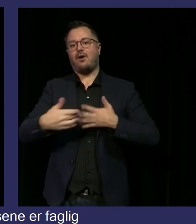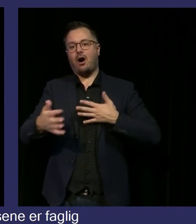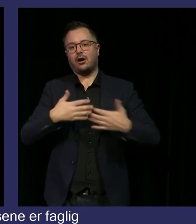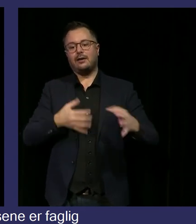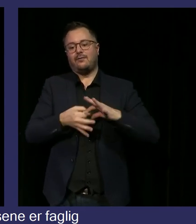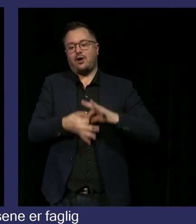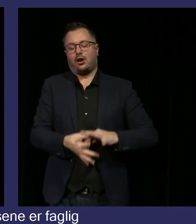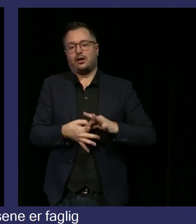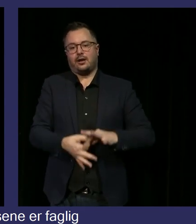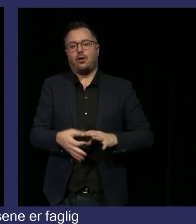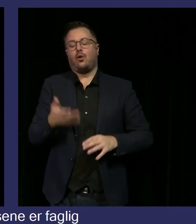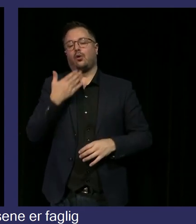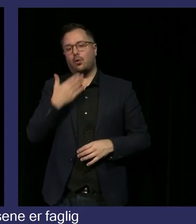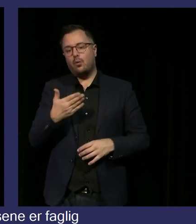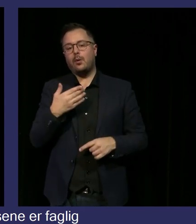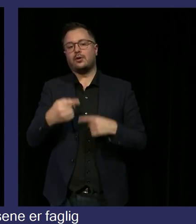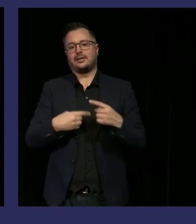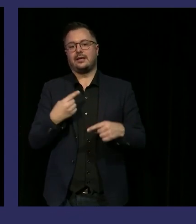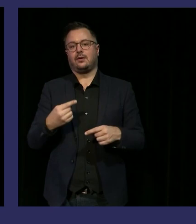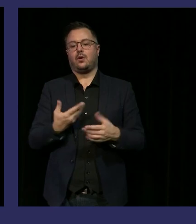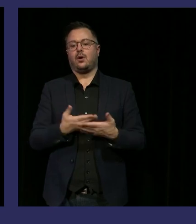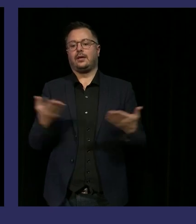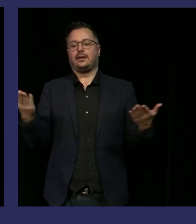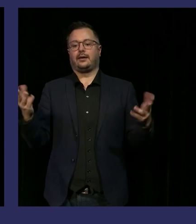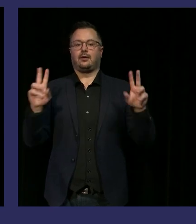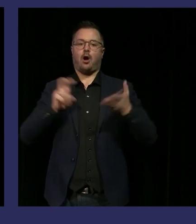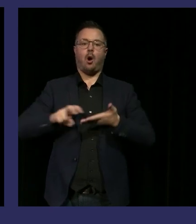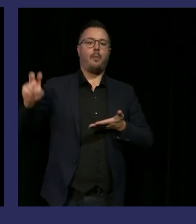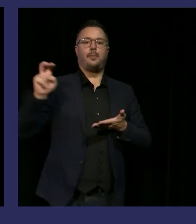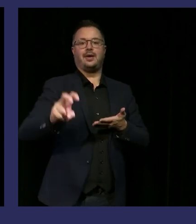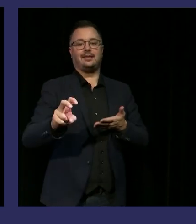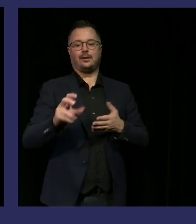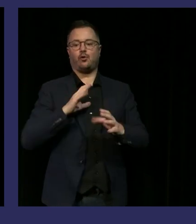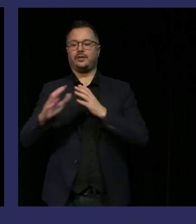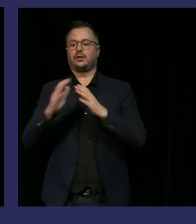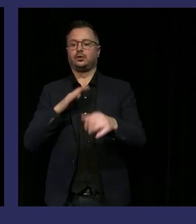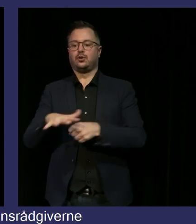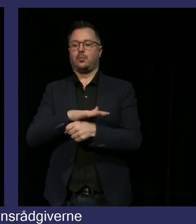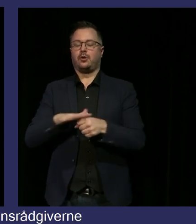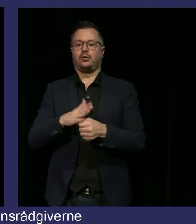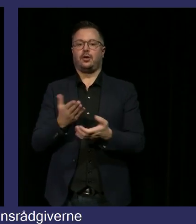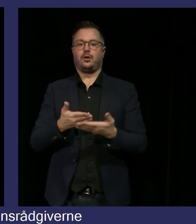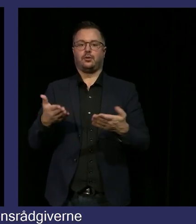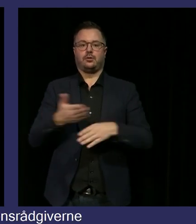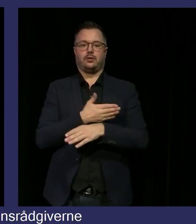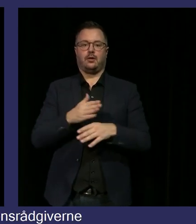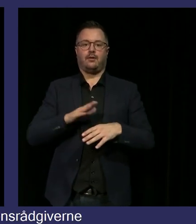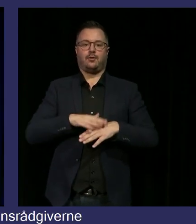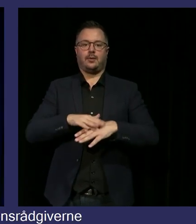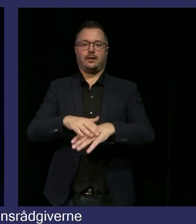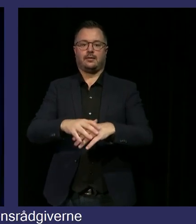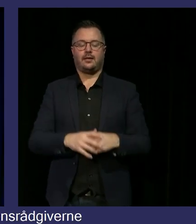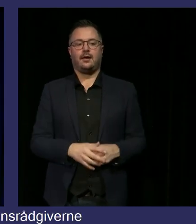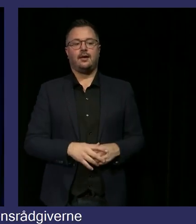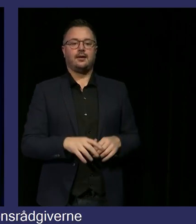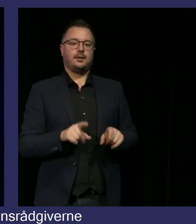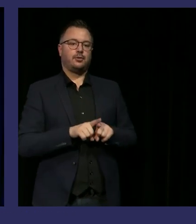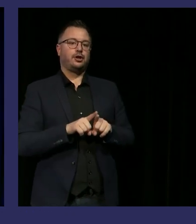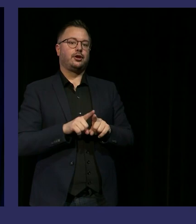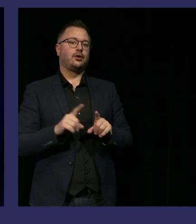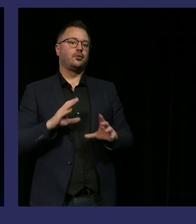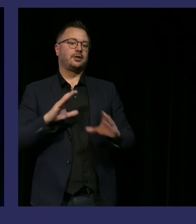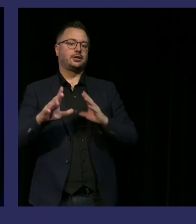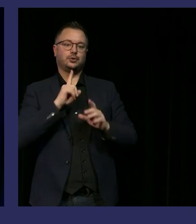gode, sånn at man ikke hopper rett inn i kommunikasjonsområdet med en gang. Det da gir livet mening for kommunikasjonsrådgiverne plutselig